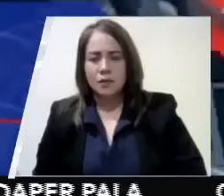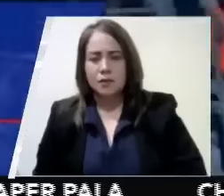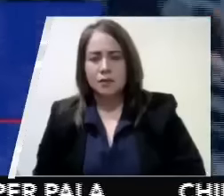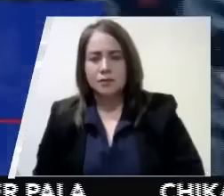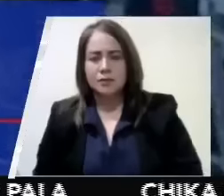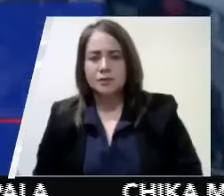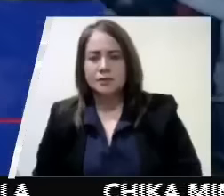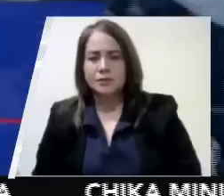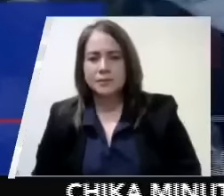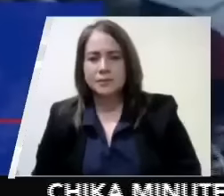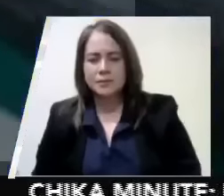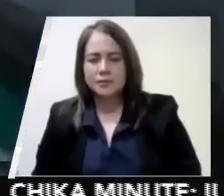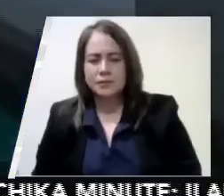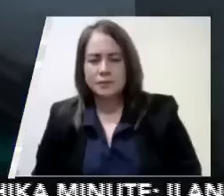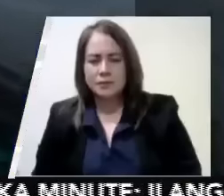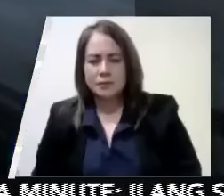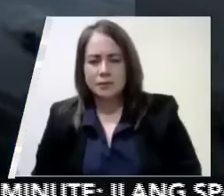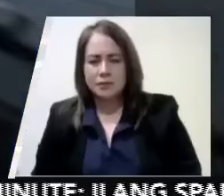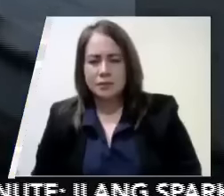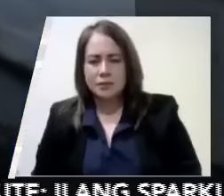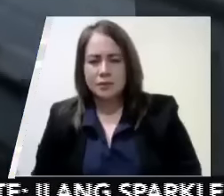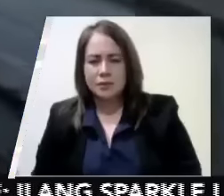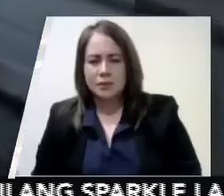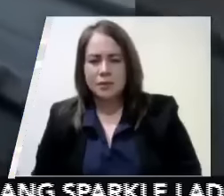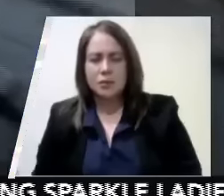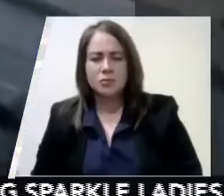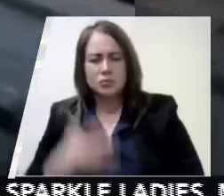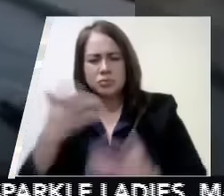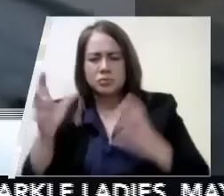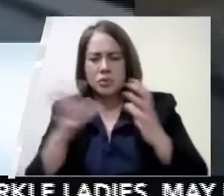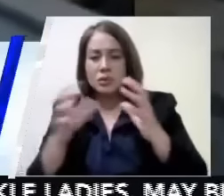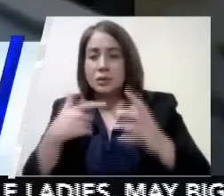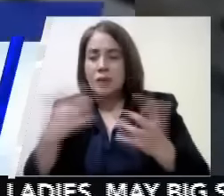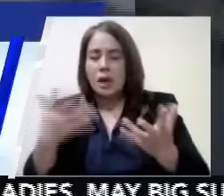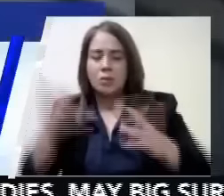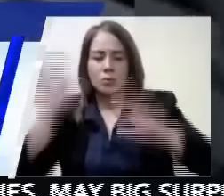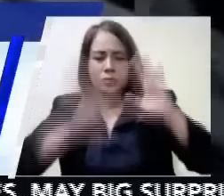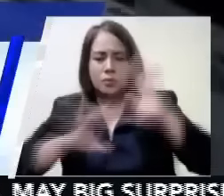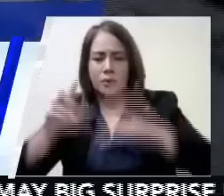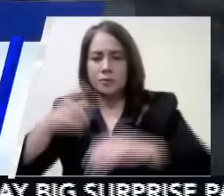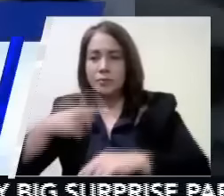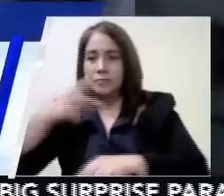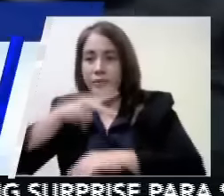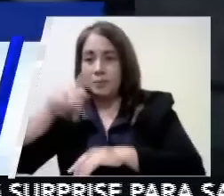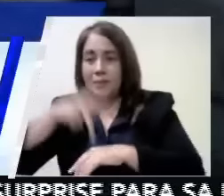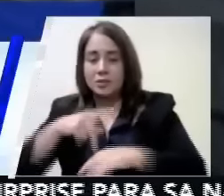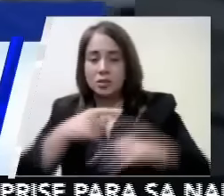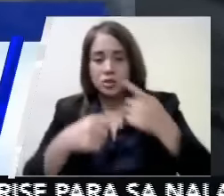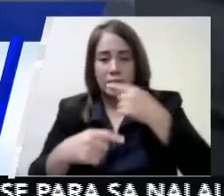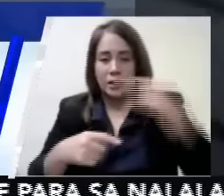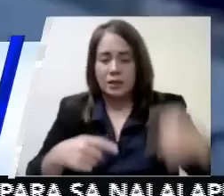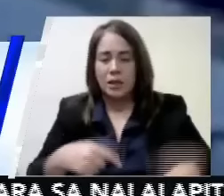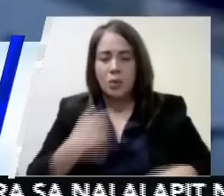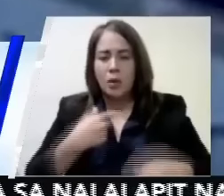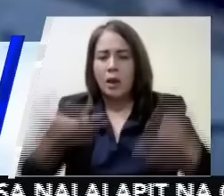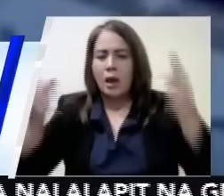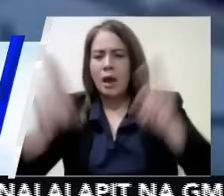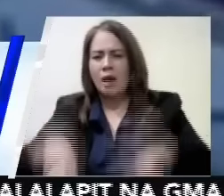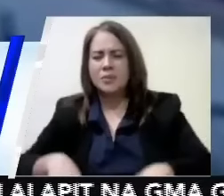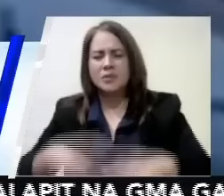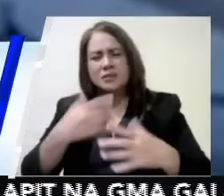Stop! This is our territory! Ngayong tumitindi ang sigalot ng Pilipinas sa China dahil sa mga insidente ng karahasan sa West Philippine